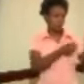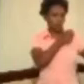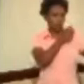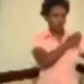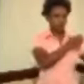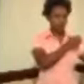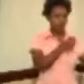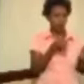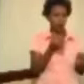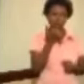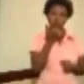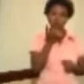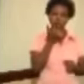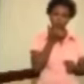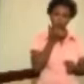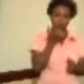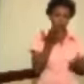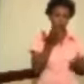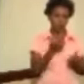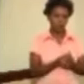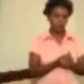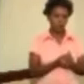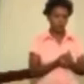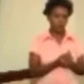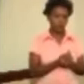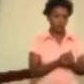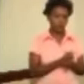minute. C'est même Madame Maniga. Vous avez un problème de minutes.